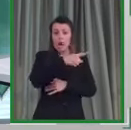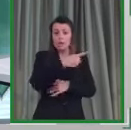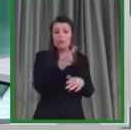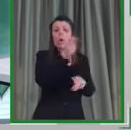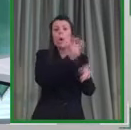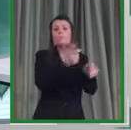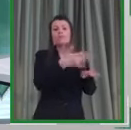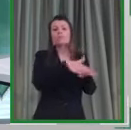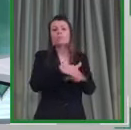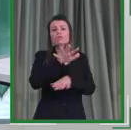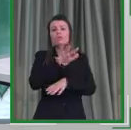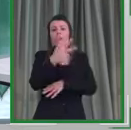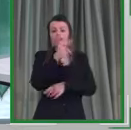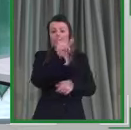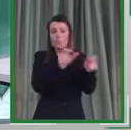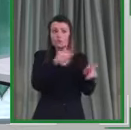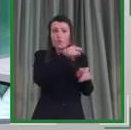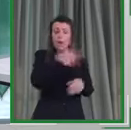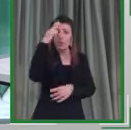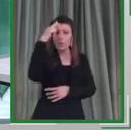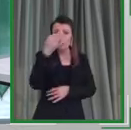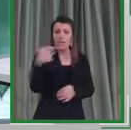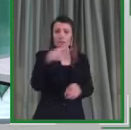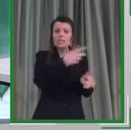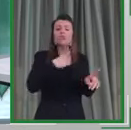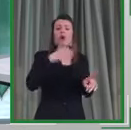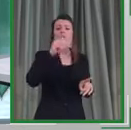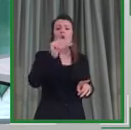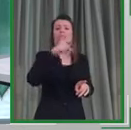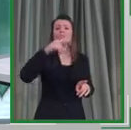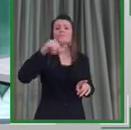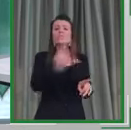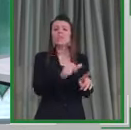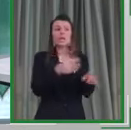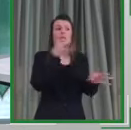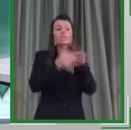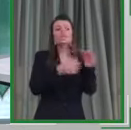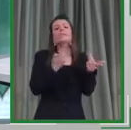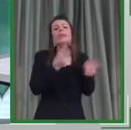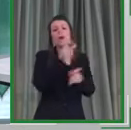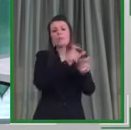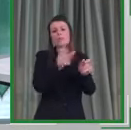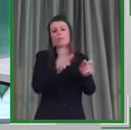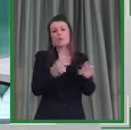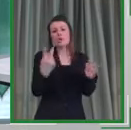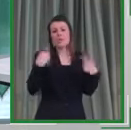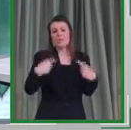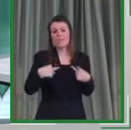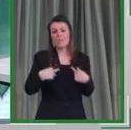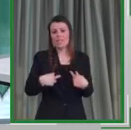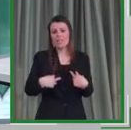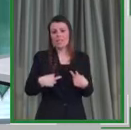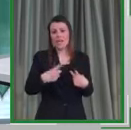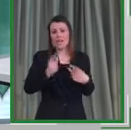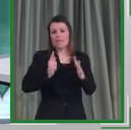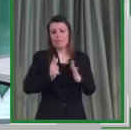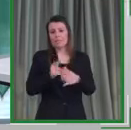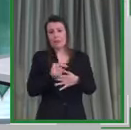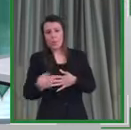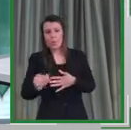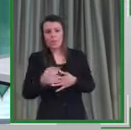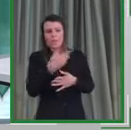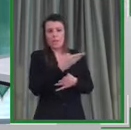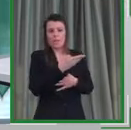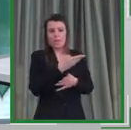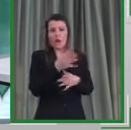a un hospice che un luogo in cui le persone vanno negli ultime settimane della propria vita nel mese di gennaio erano morte più persone rispetto